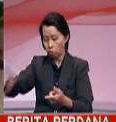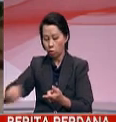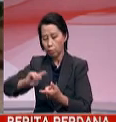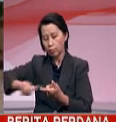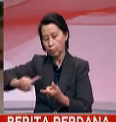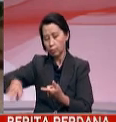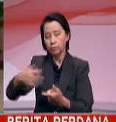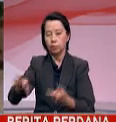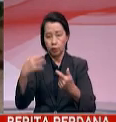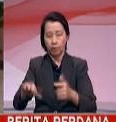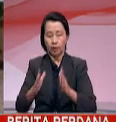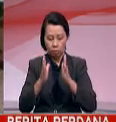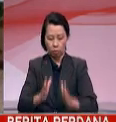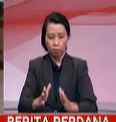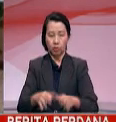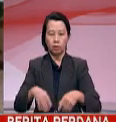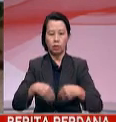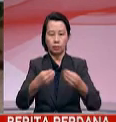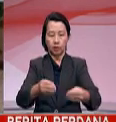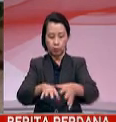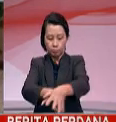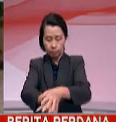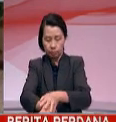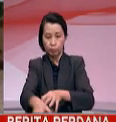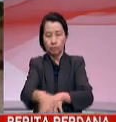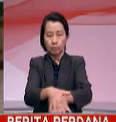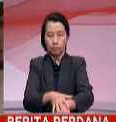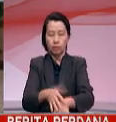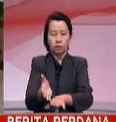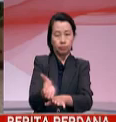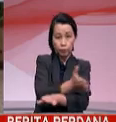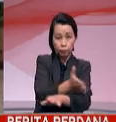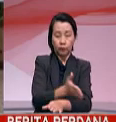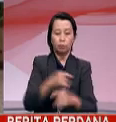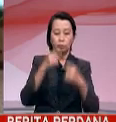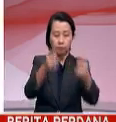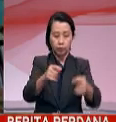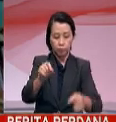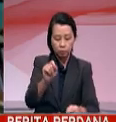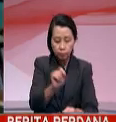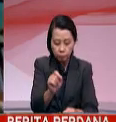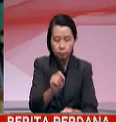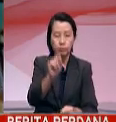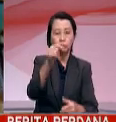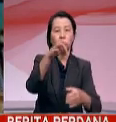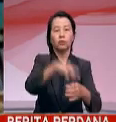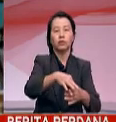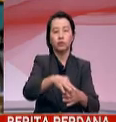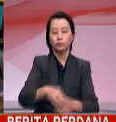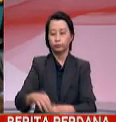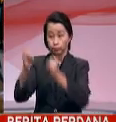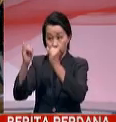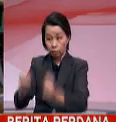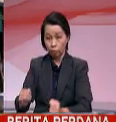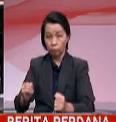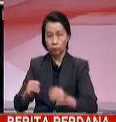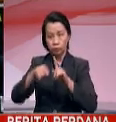Kemudian, para pengundi akan dipakaikan sarung tangan sebelum dibenarkan mengundi. individu dengan suhu badan